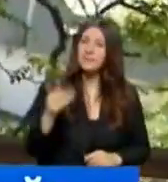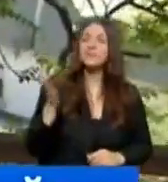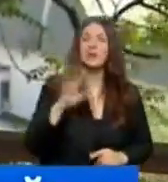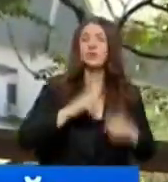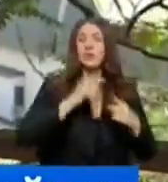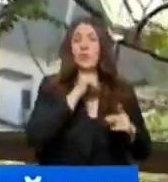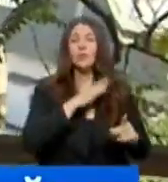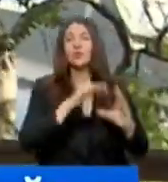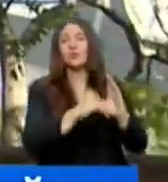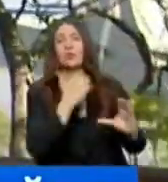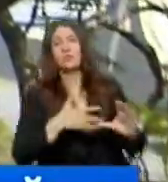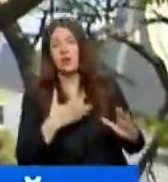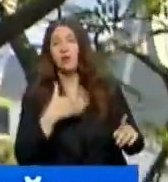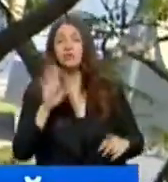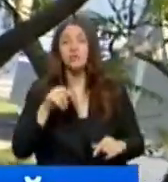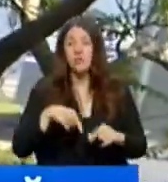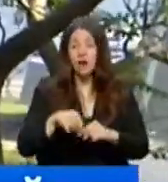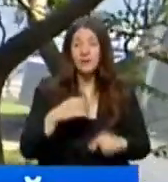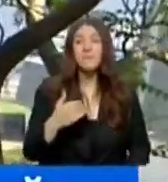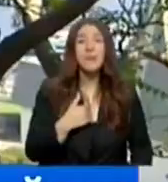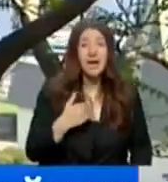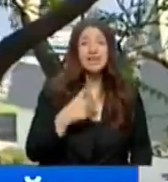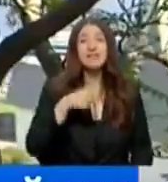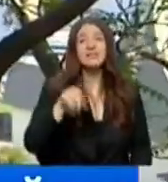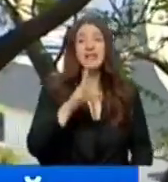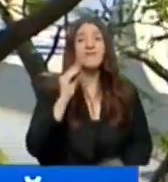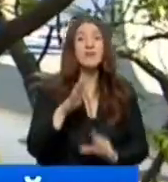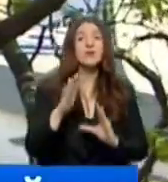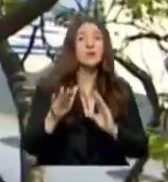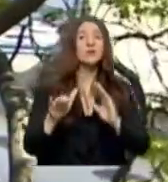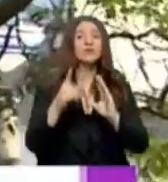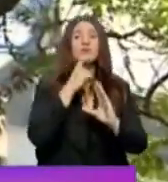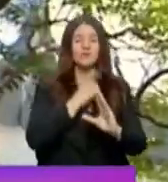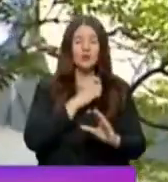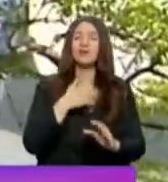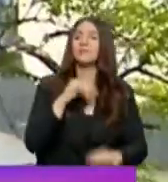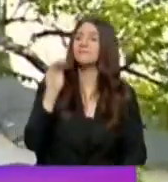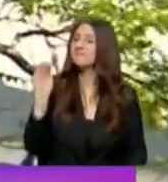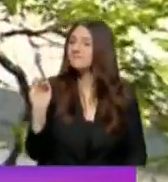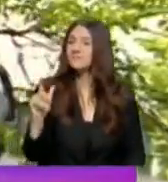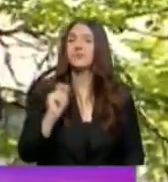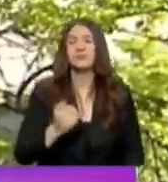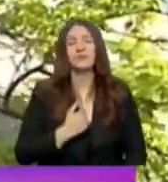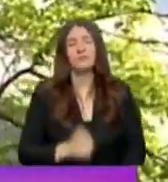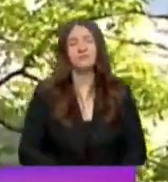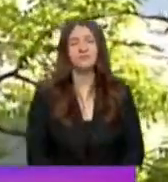Sayın Kılıçdaroğlu'ndan yorum alacağım. Sonra bu arada da ben sizlerden en çok gelen soruyu kendisine yönelteceğim.